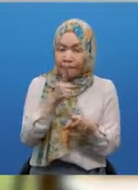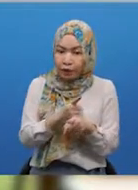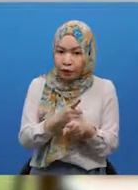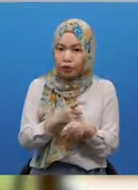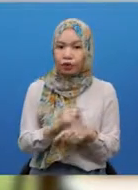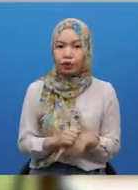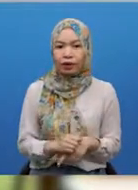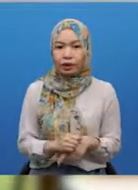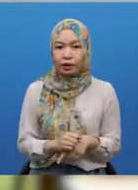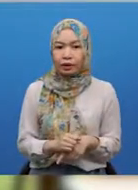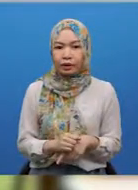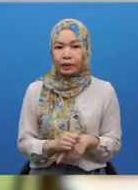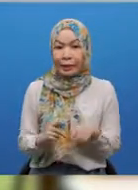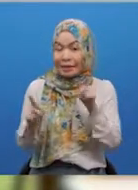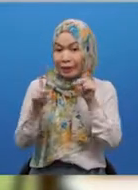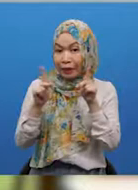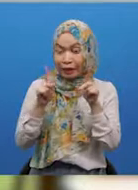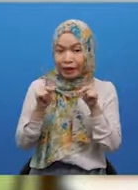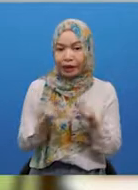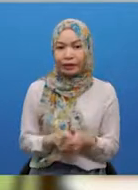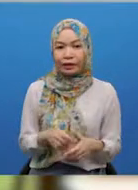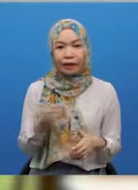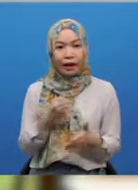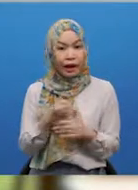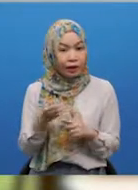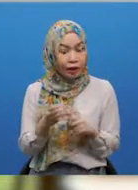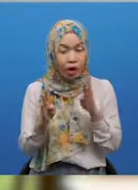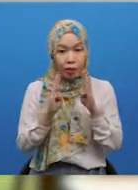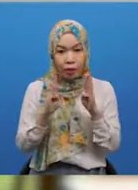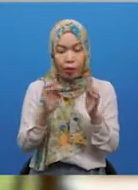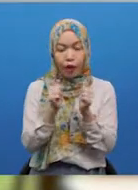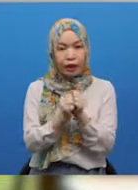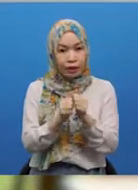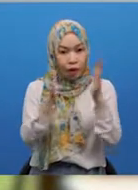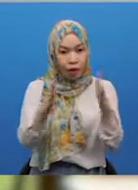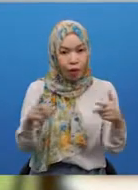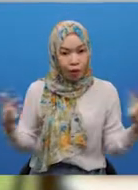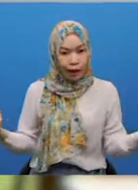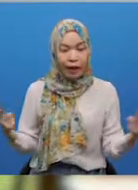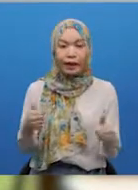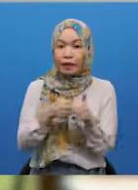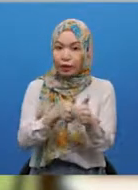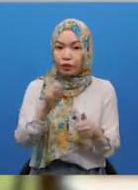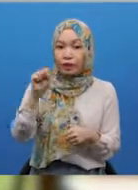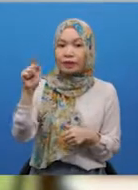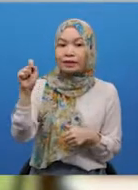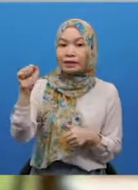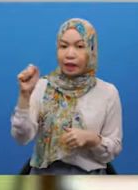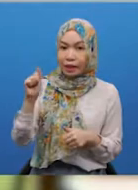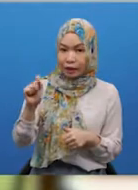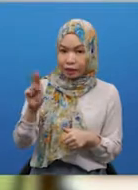silap ketika bertutur atau menegur seseorang mengikut status seseorang itu